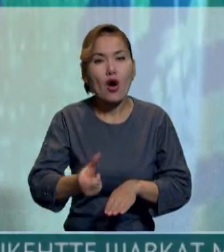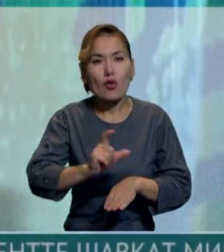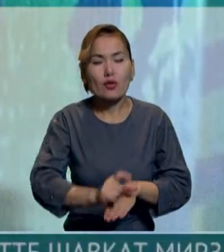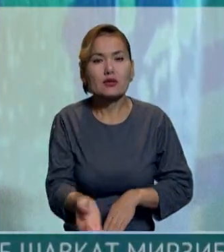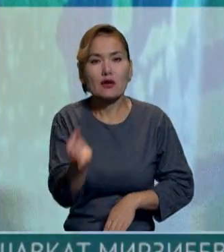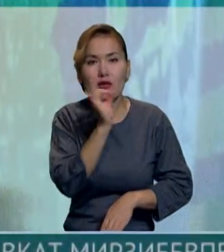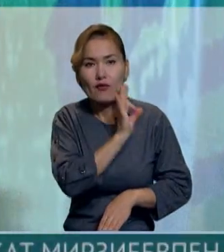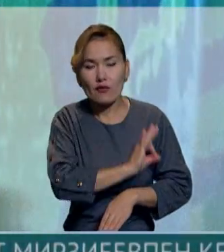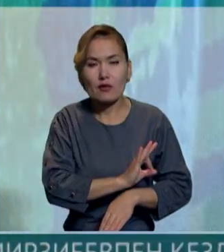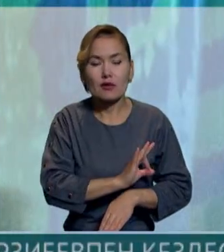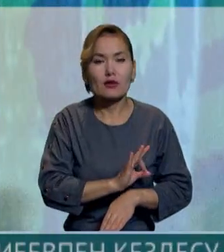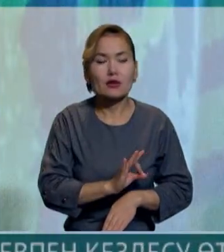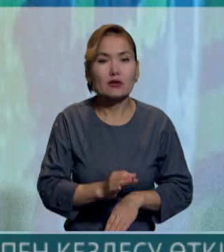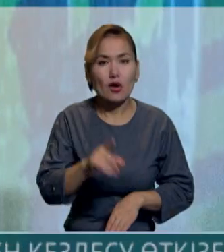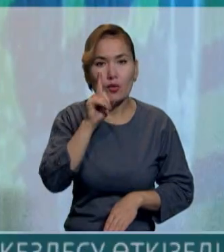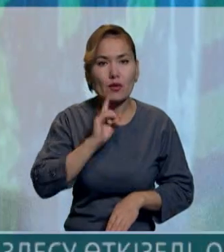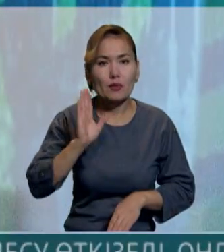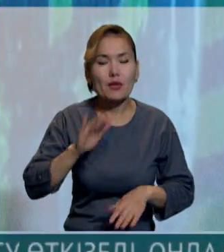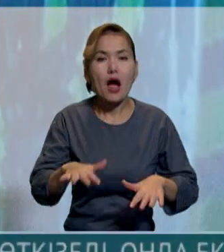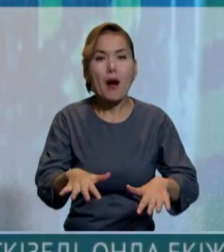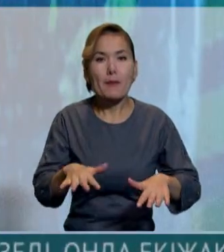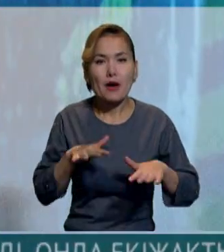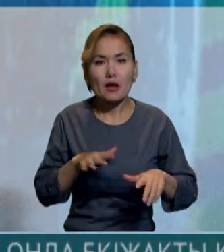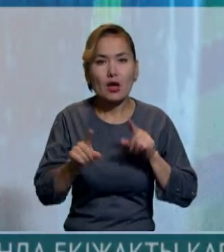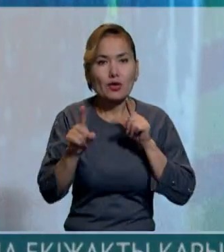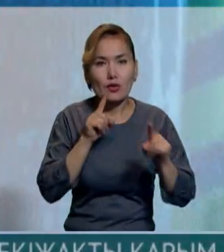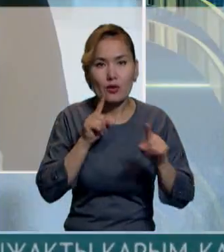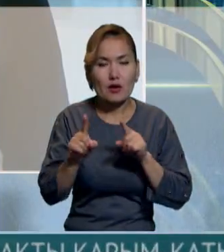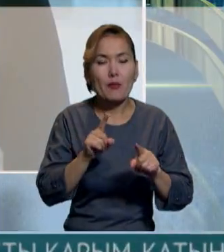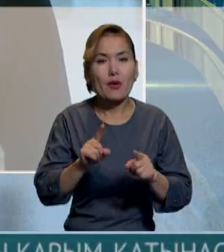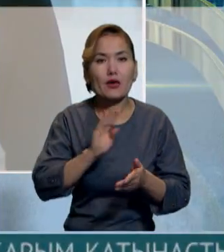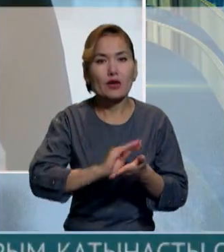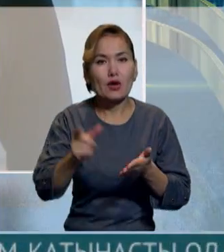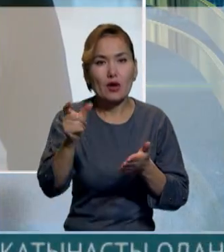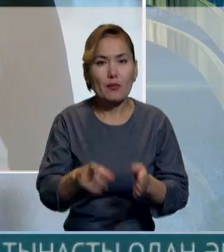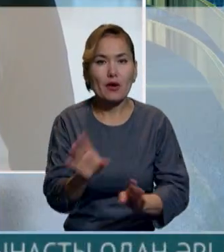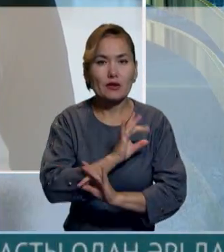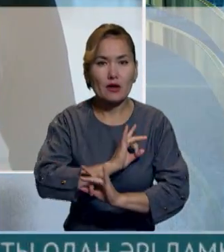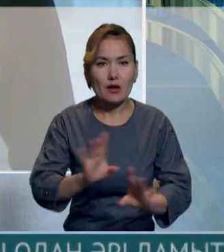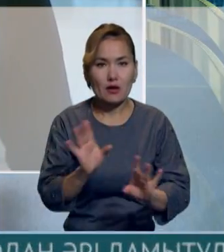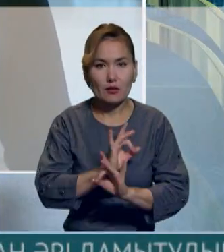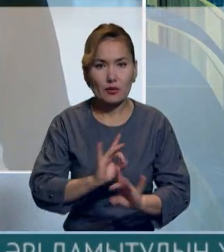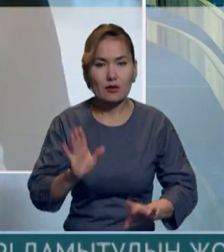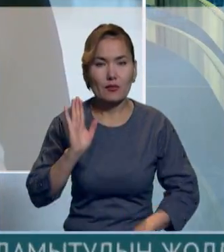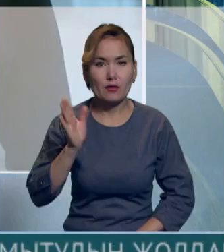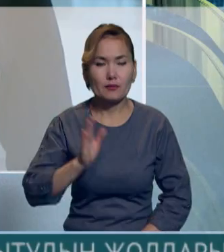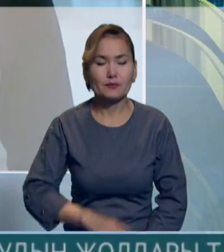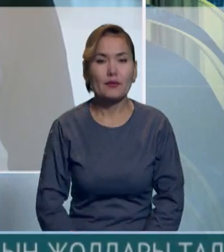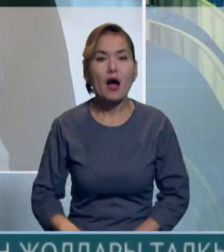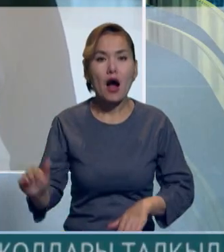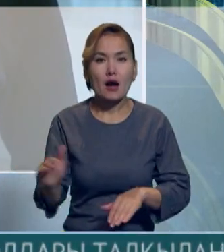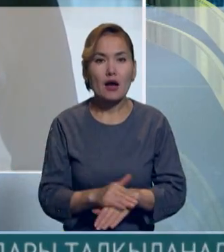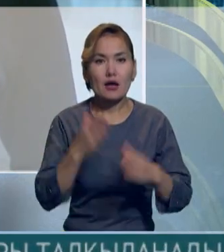мәжіліс депутаттарына таныстырылды. Парламент қабырғасынан тікелей қосылып тұрған әріптесім Гүлжан Марқабаева толық айтып береді. Гүлжан, қайырлы